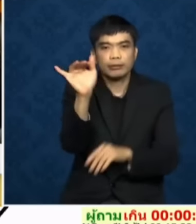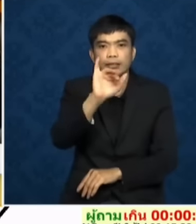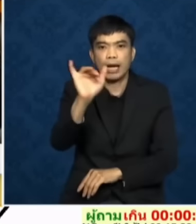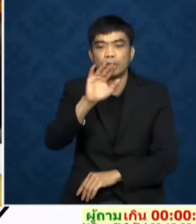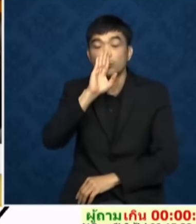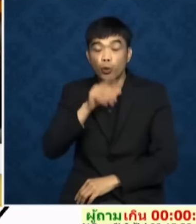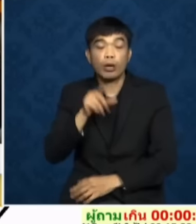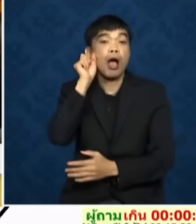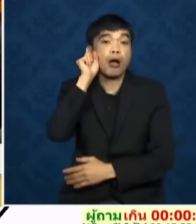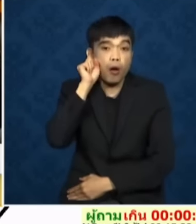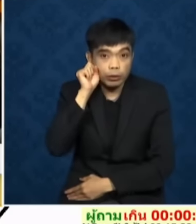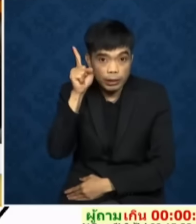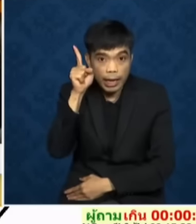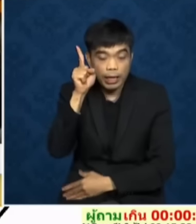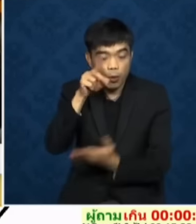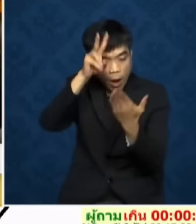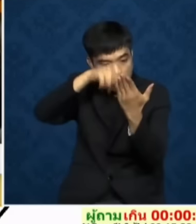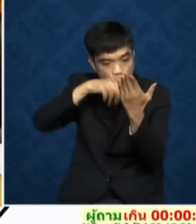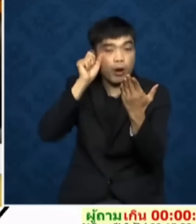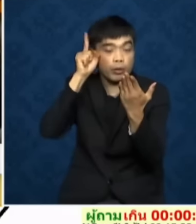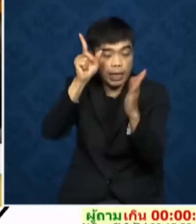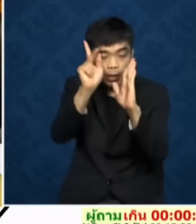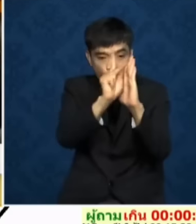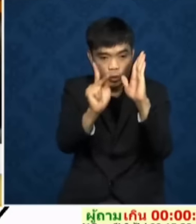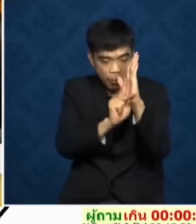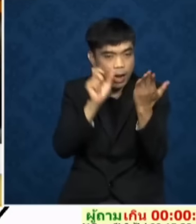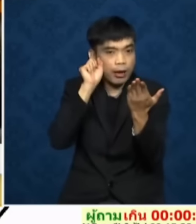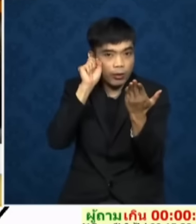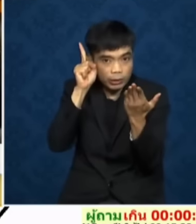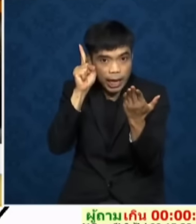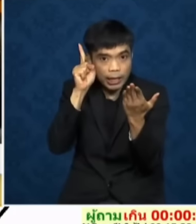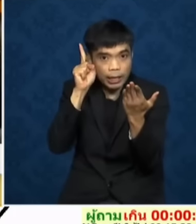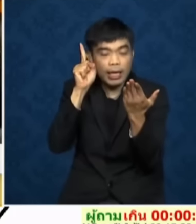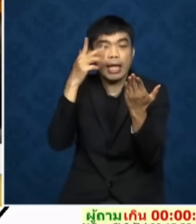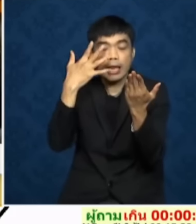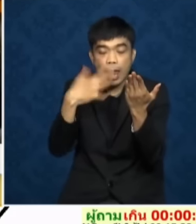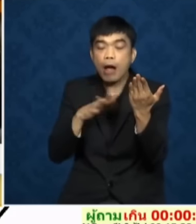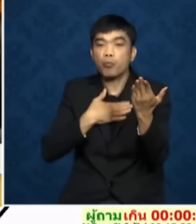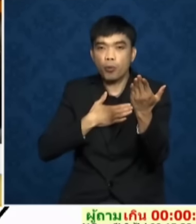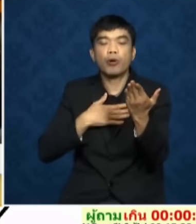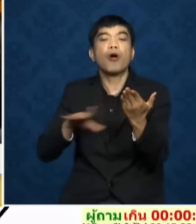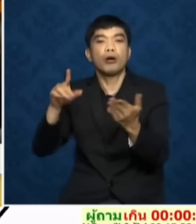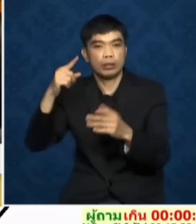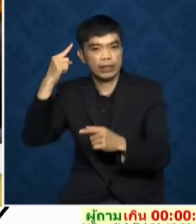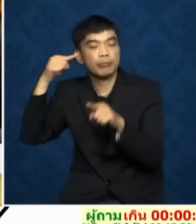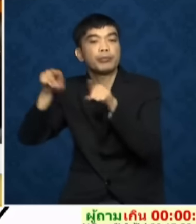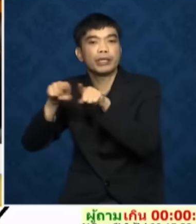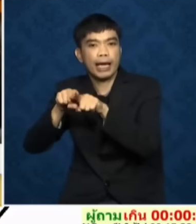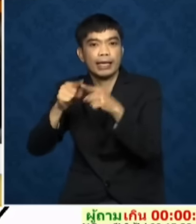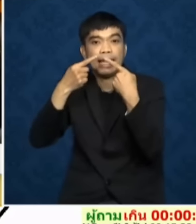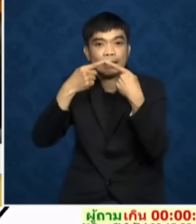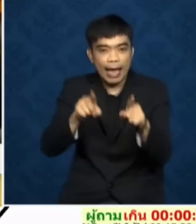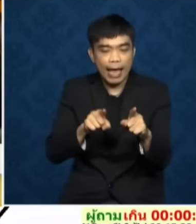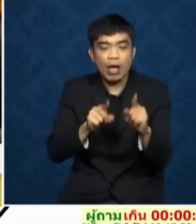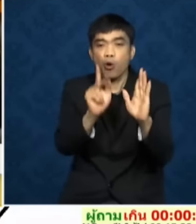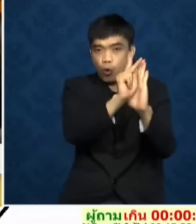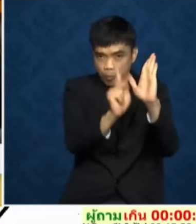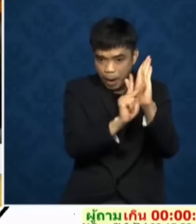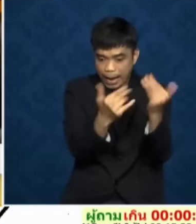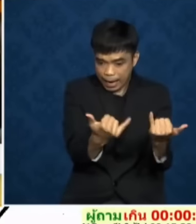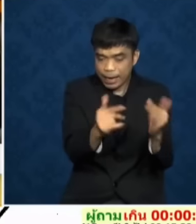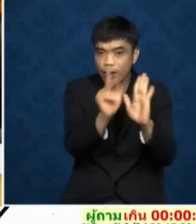แบบนี้ผมคิดว่ากฎหมายฉบับนี้เขาออกมาเพื่อให้เกิดความเสมอภาคเท่าเทียมนะครับ ไม่ได้เกิดในสมัยรัฐบาล